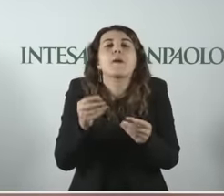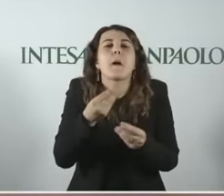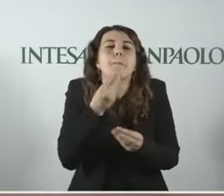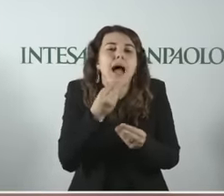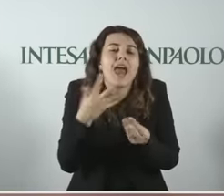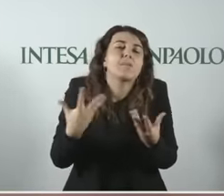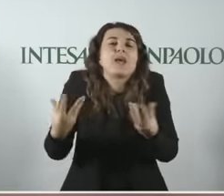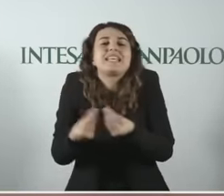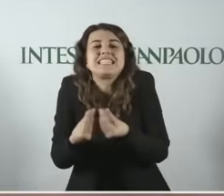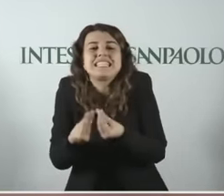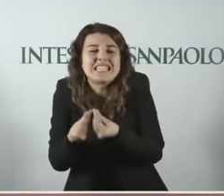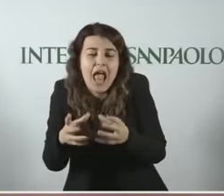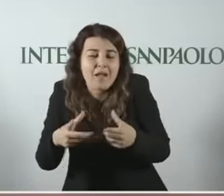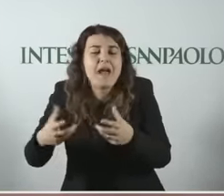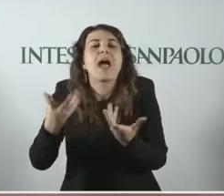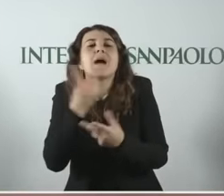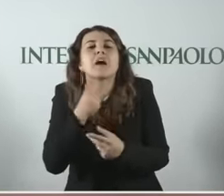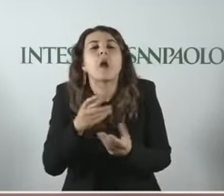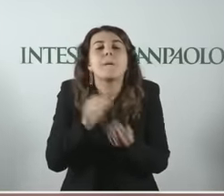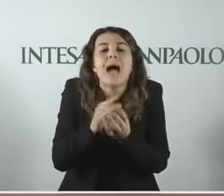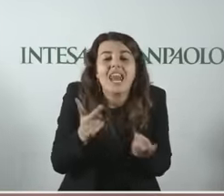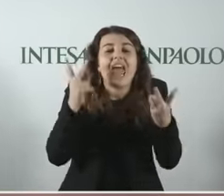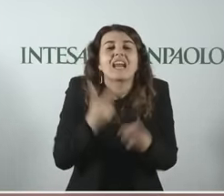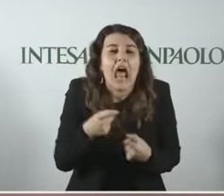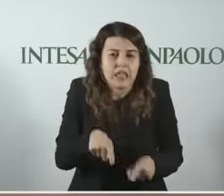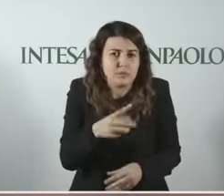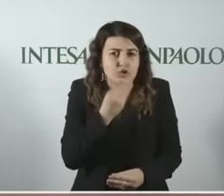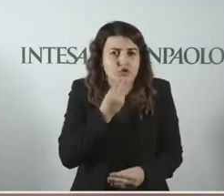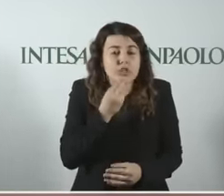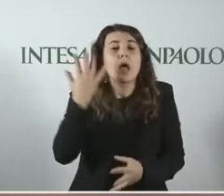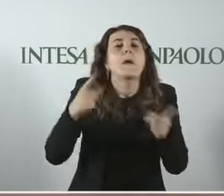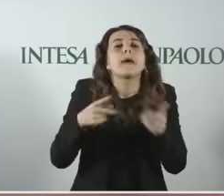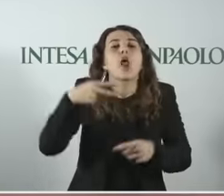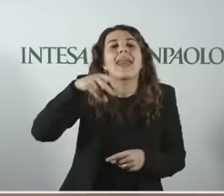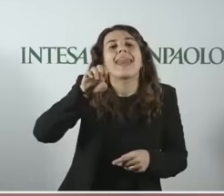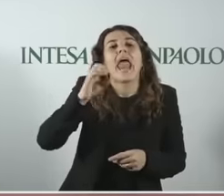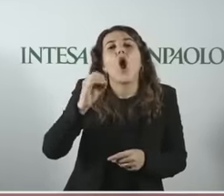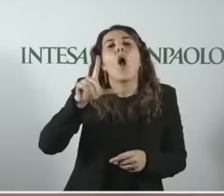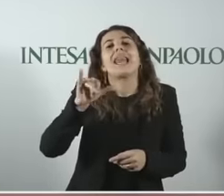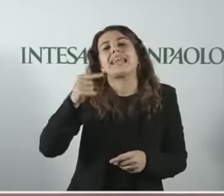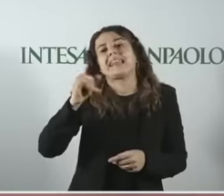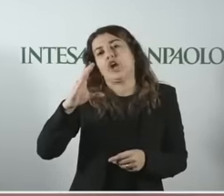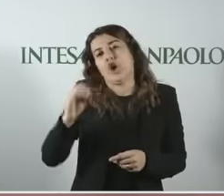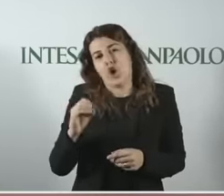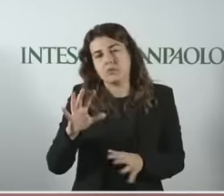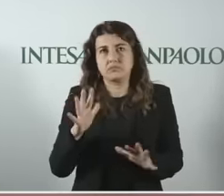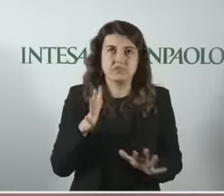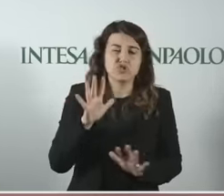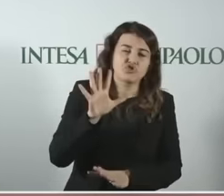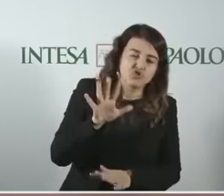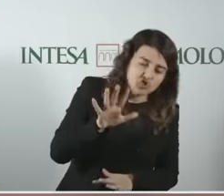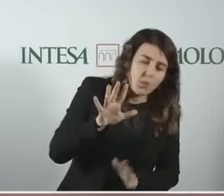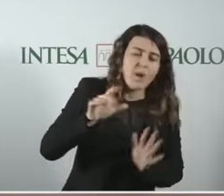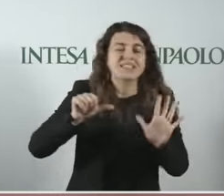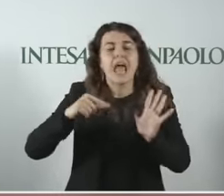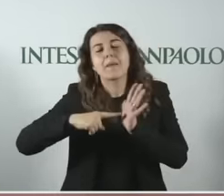ma il vero cibo è il pane e Beh quella roba lì comincia comunque ancora nel Neolitico cioè grosso modo 56.000 anni